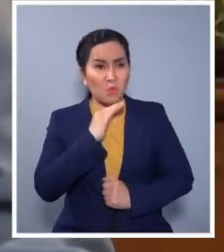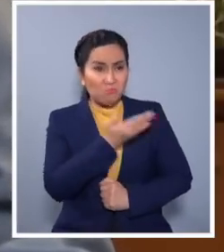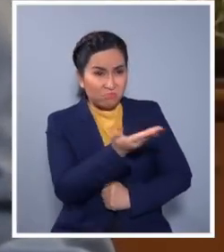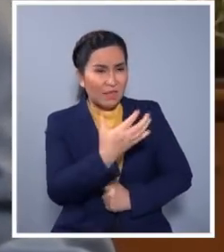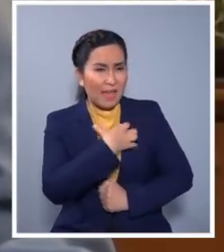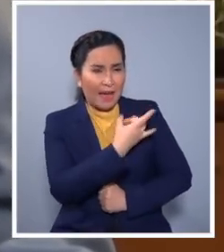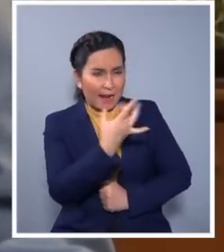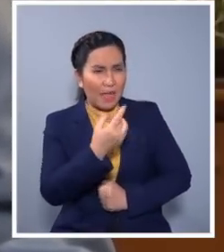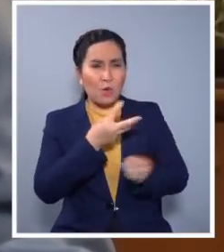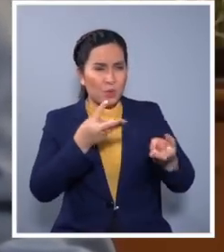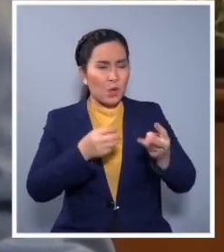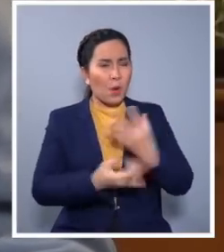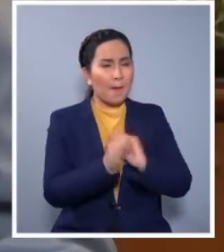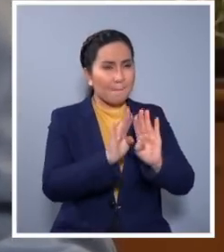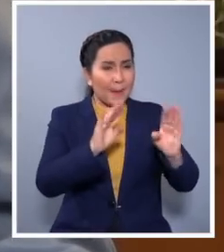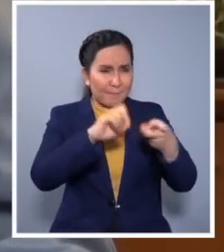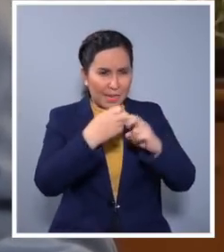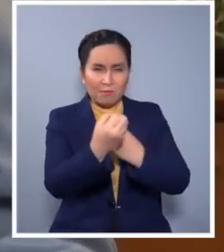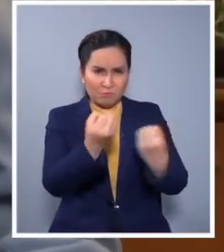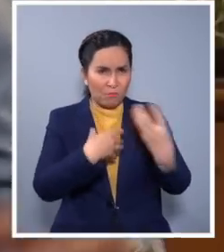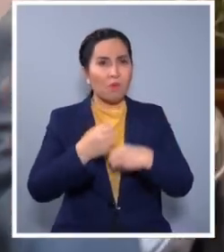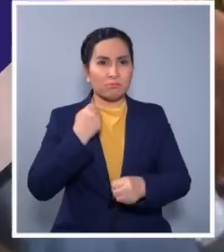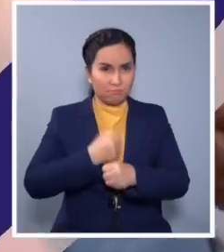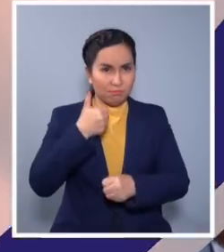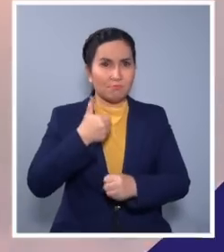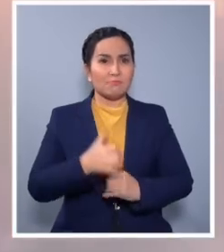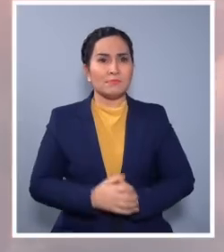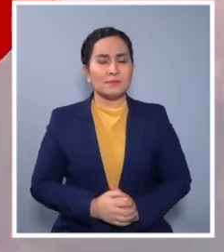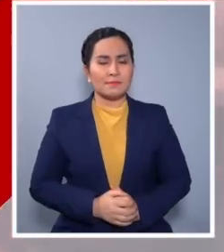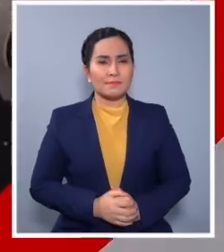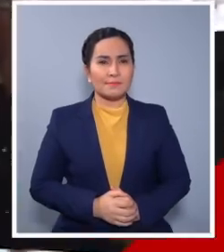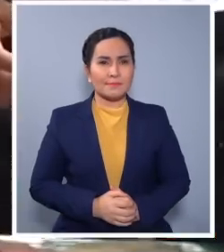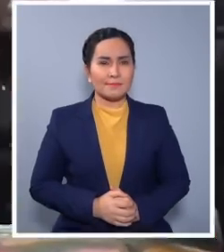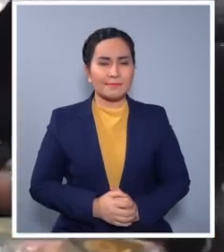นได้นำเสนอปัญหาเหล่านี